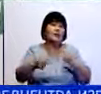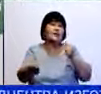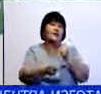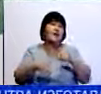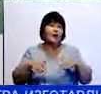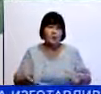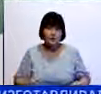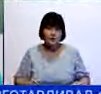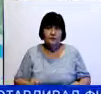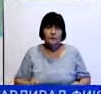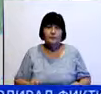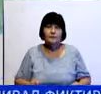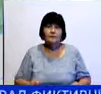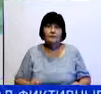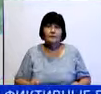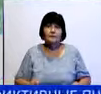сенокоса.